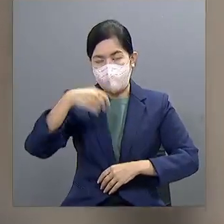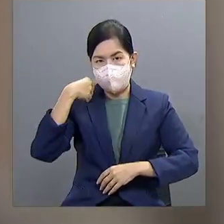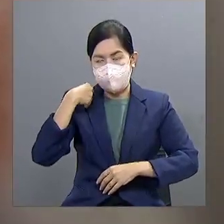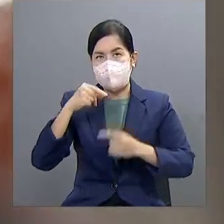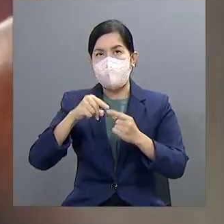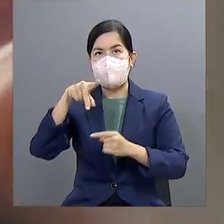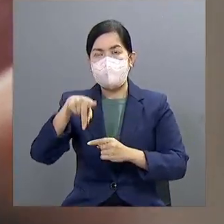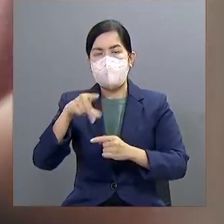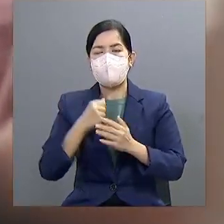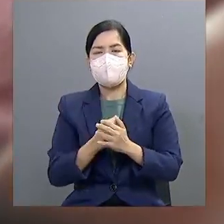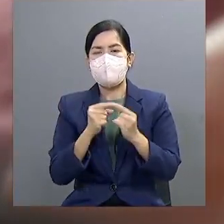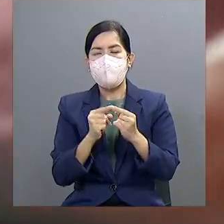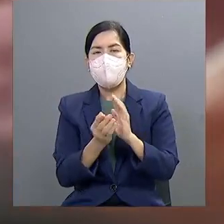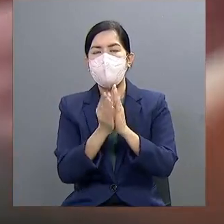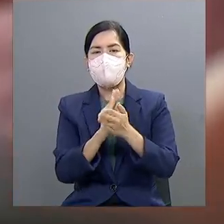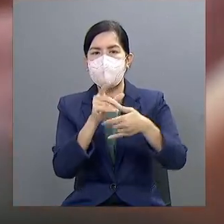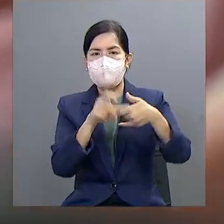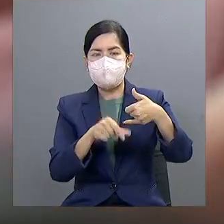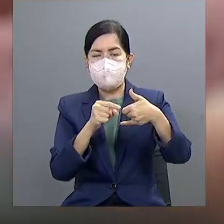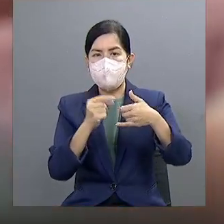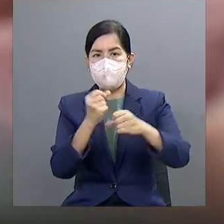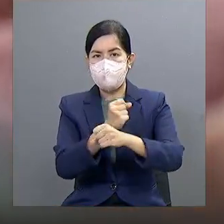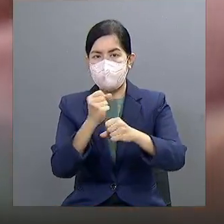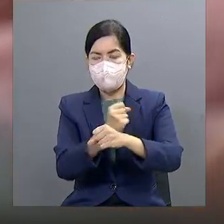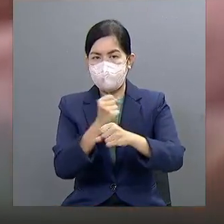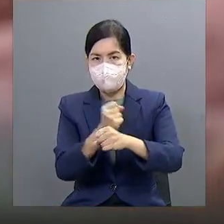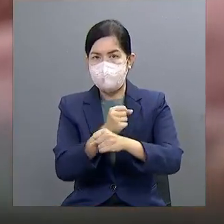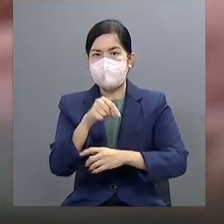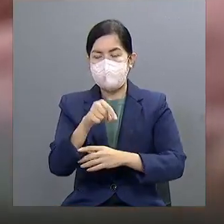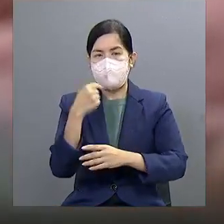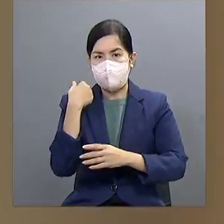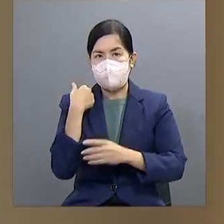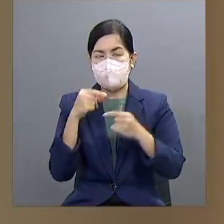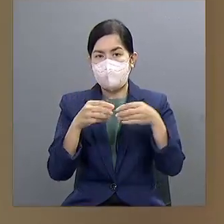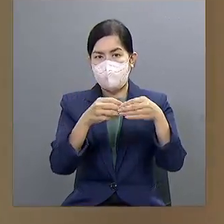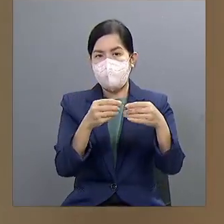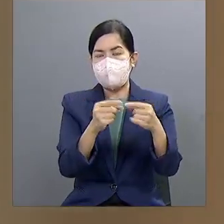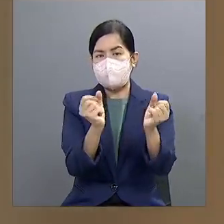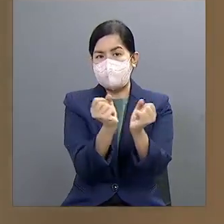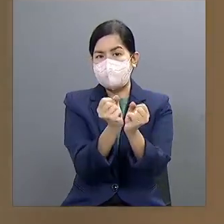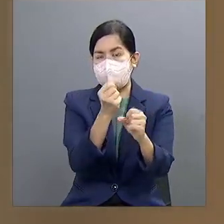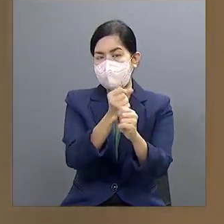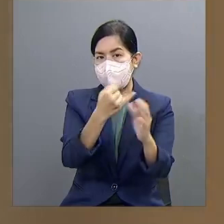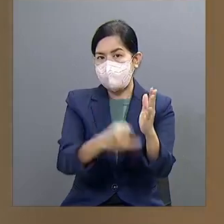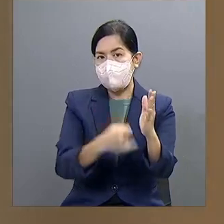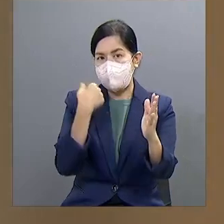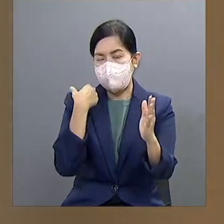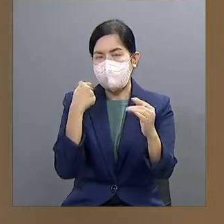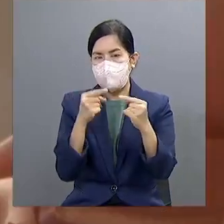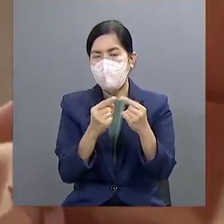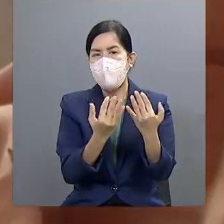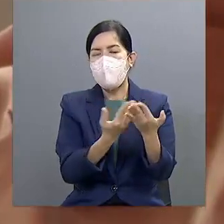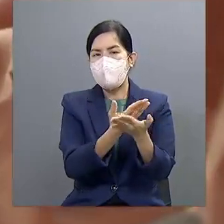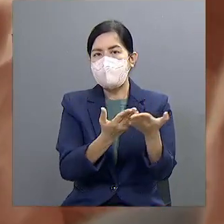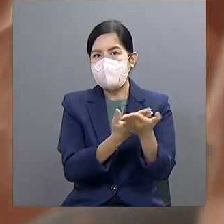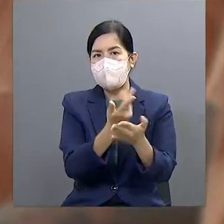ยที่นี่มีผู้ต้องขังที่อยู่ระหว่างการพิจารณาคดีรวมทั้งคดีที่ศาลตัดสินแล้วและผู้ต้องขังที่ใกล้ครบกำห